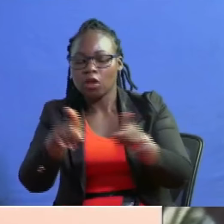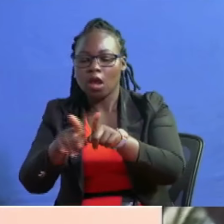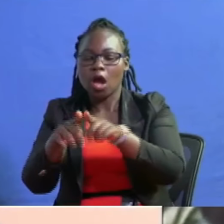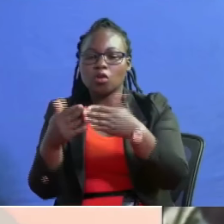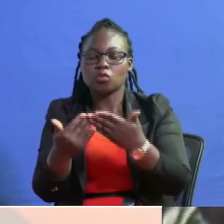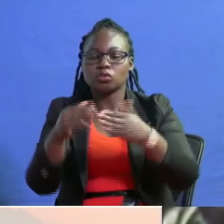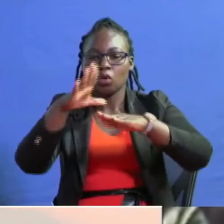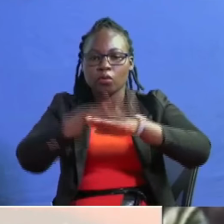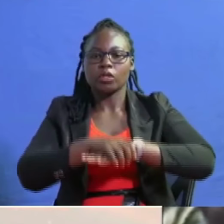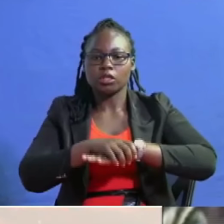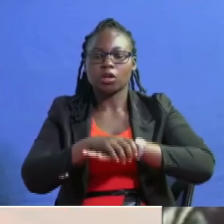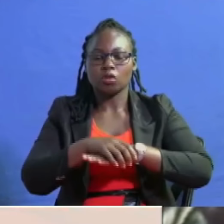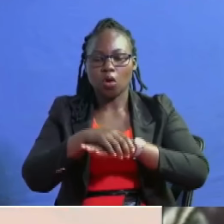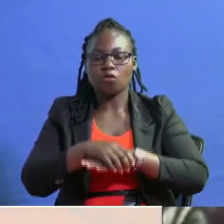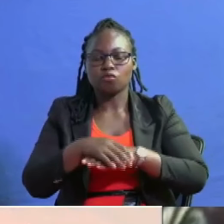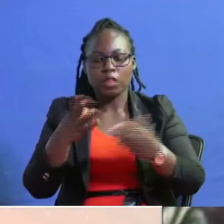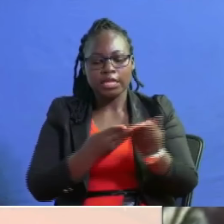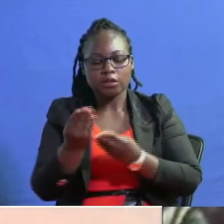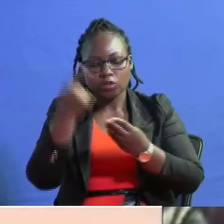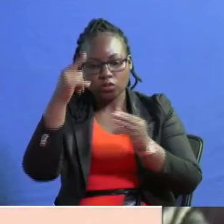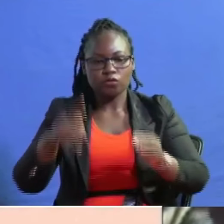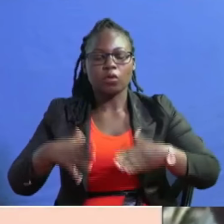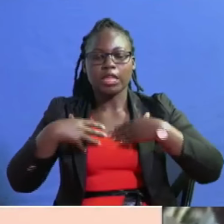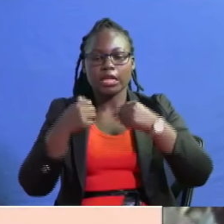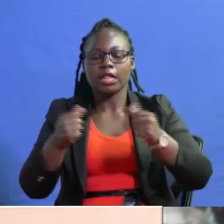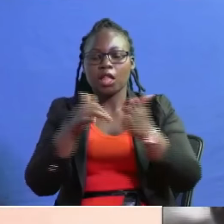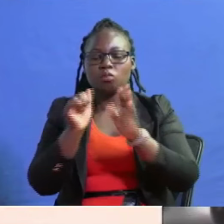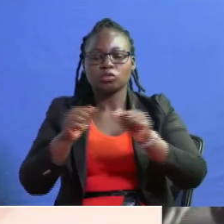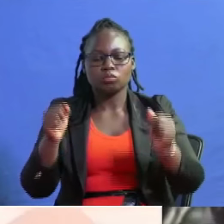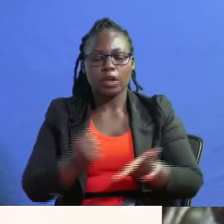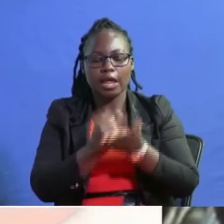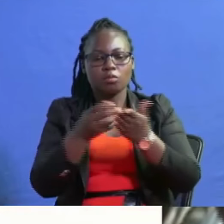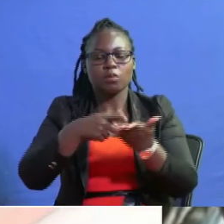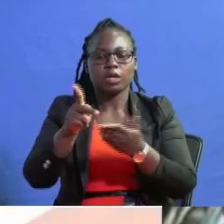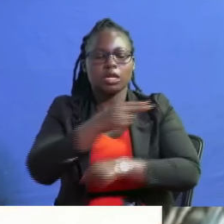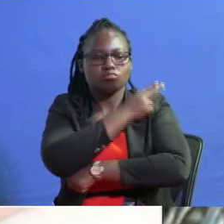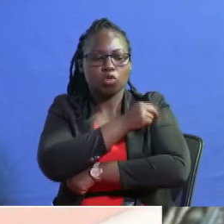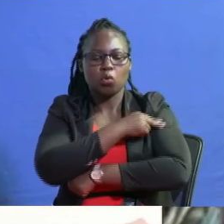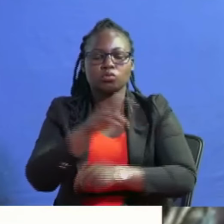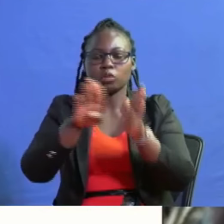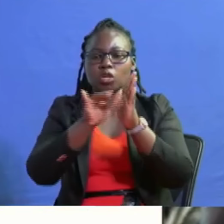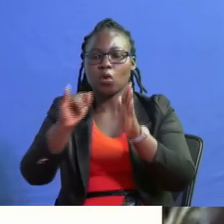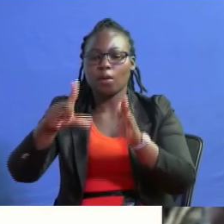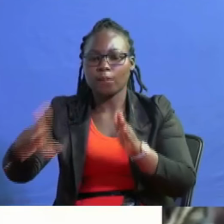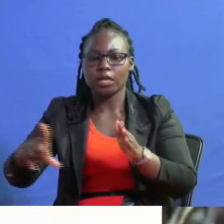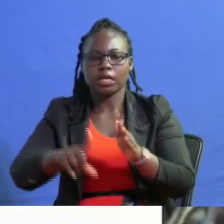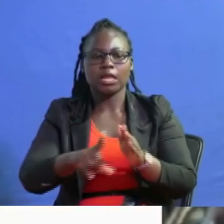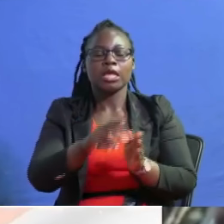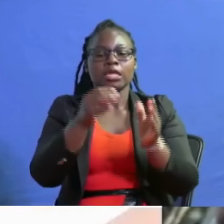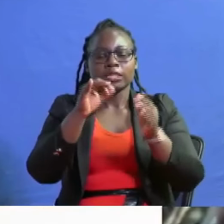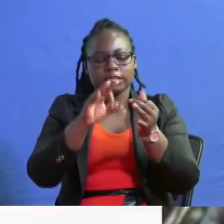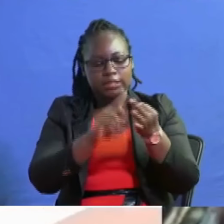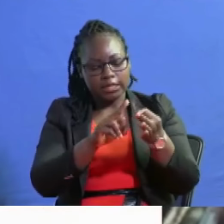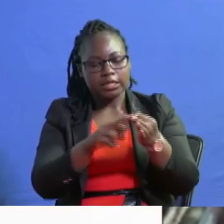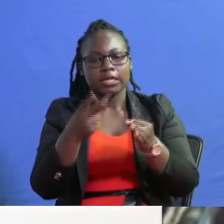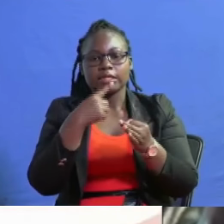vile wanapata bima ya afya ambayo itawasaidia kulipa gharama ya hospitali. Alafu ya tatu,